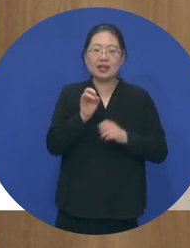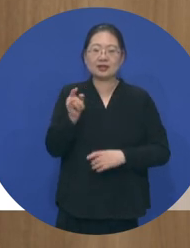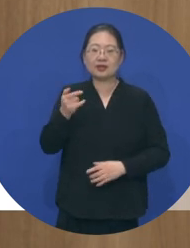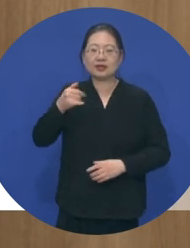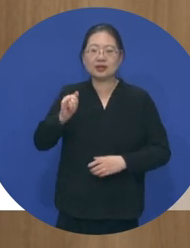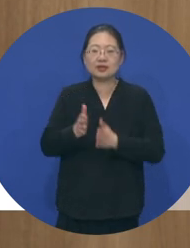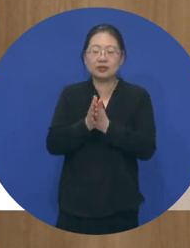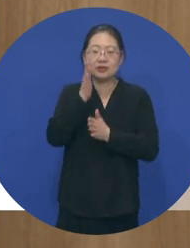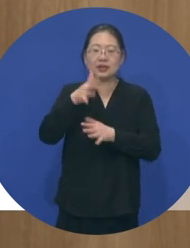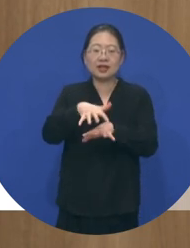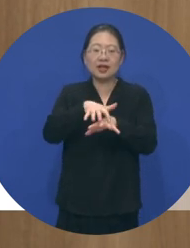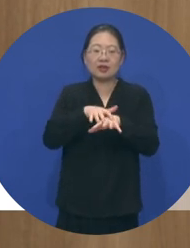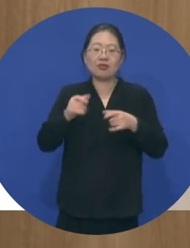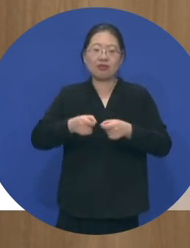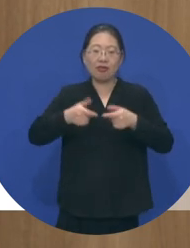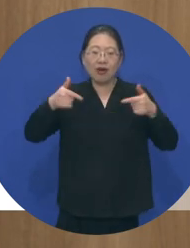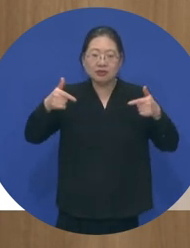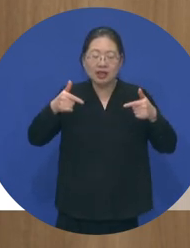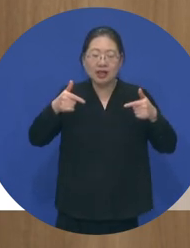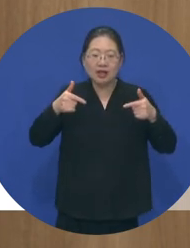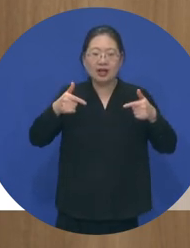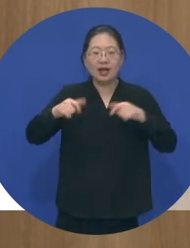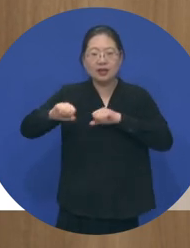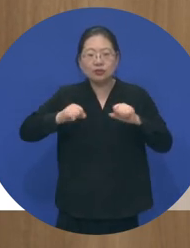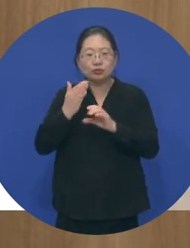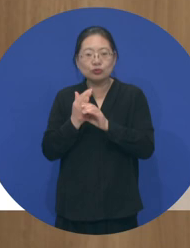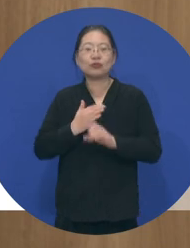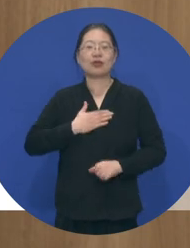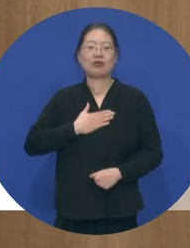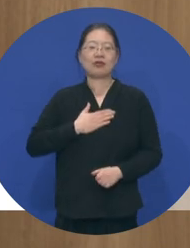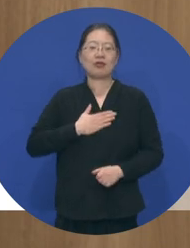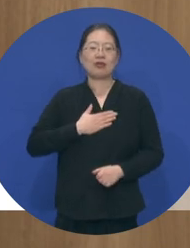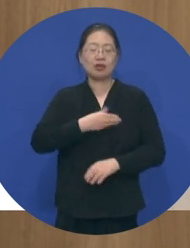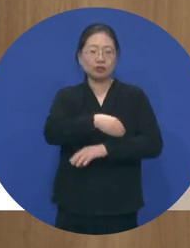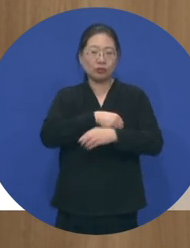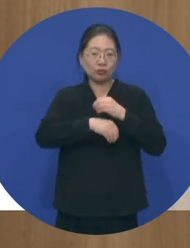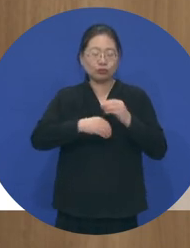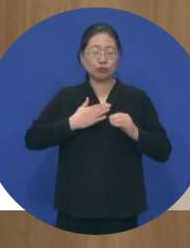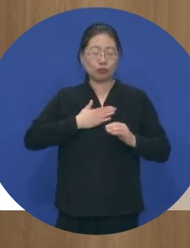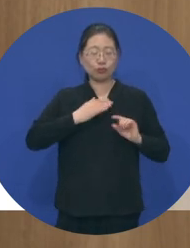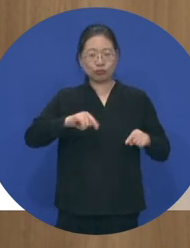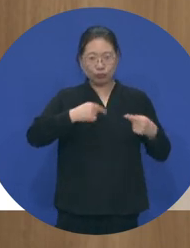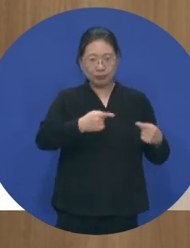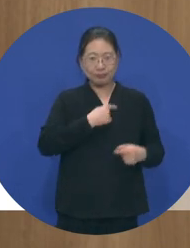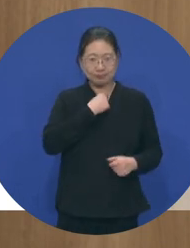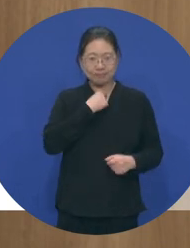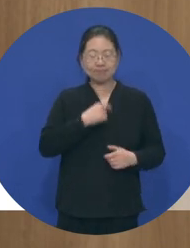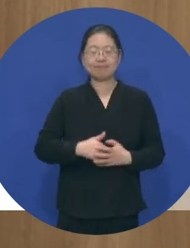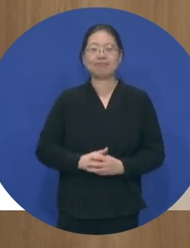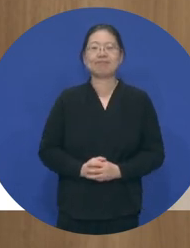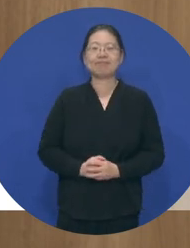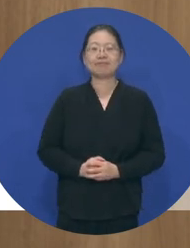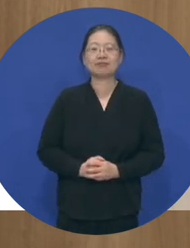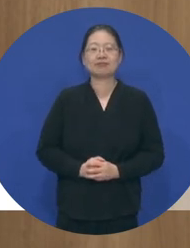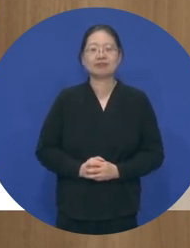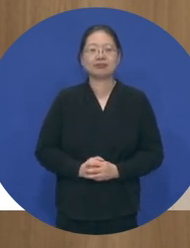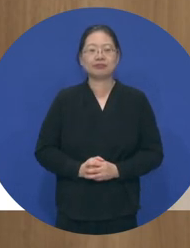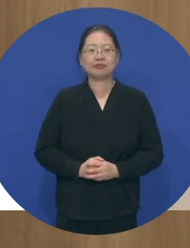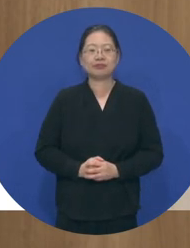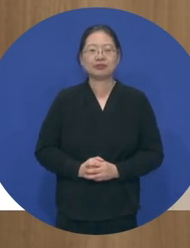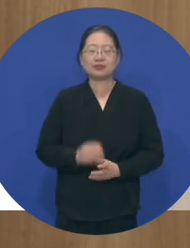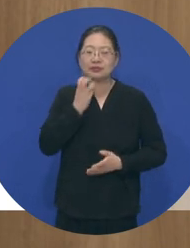확대 프로젝트인 것으로 알고 있는데 그 적극 거기에 좀 동참을 좀 하고